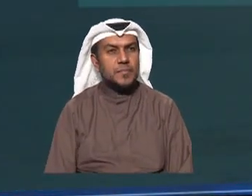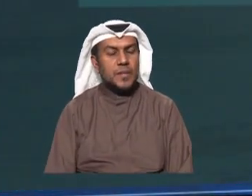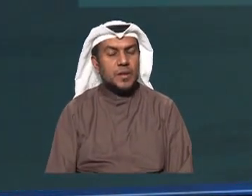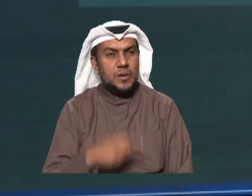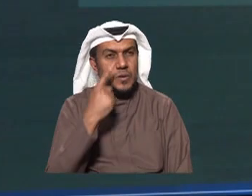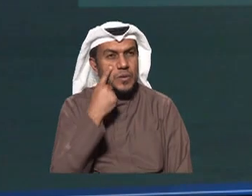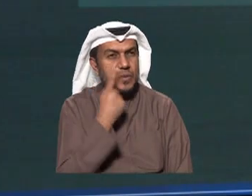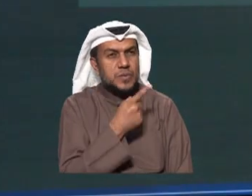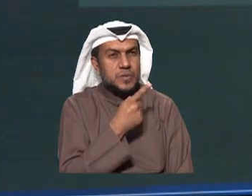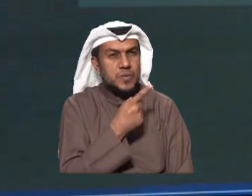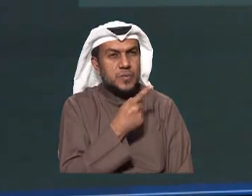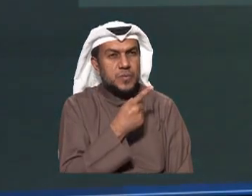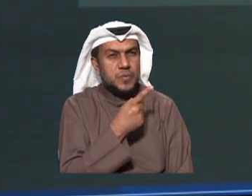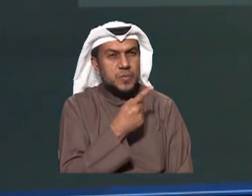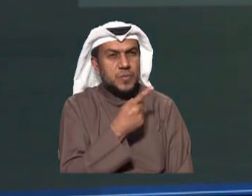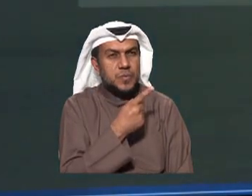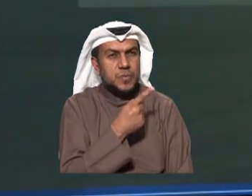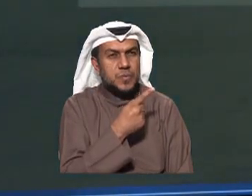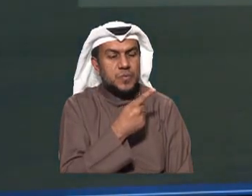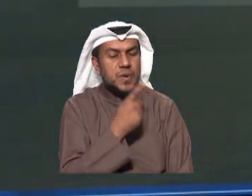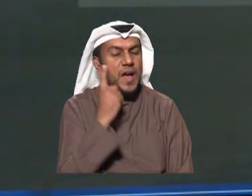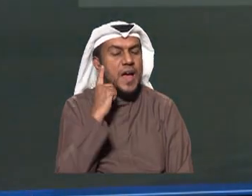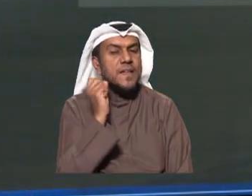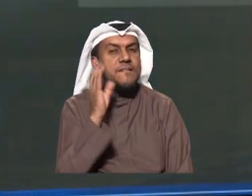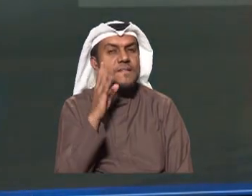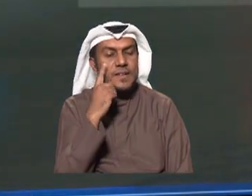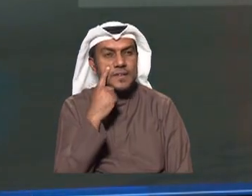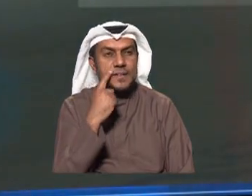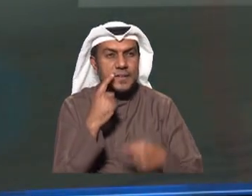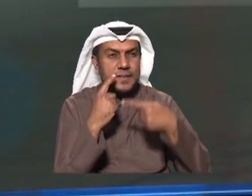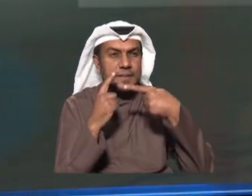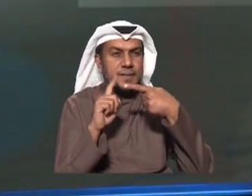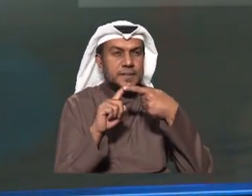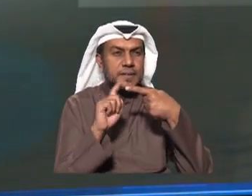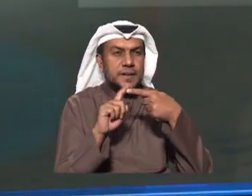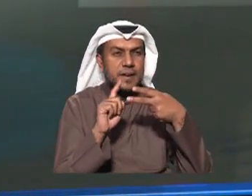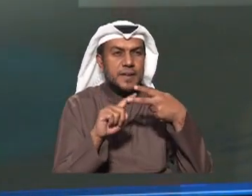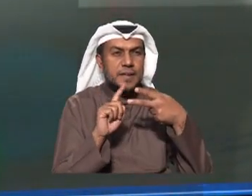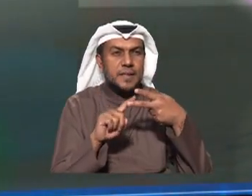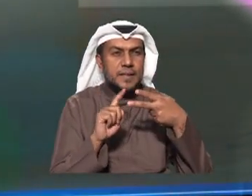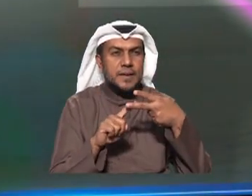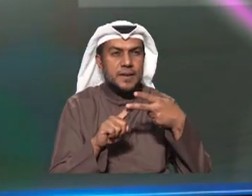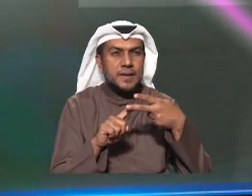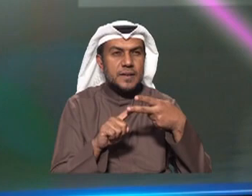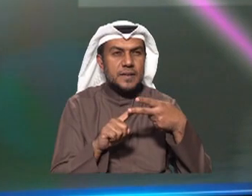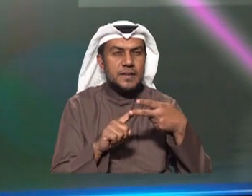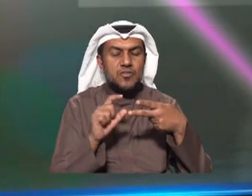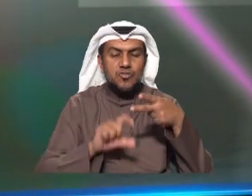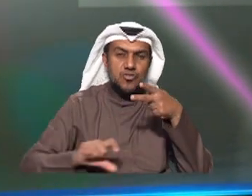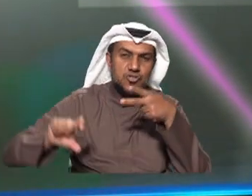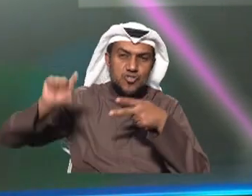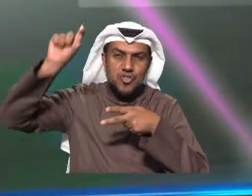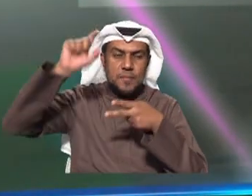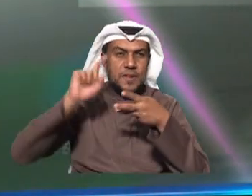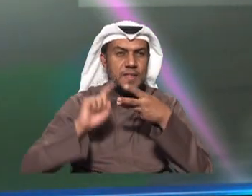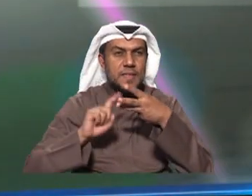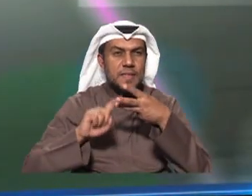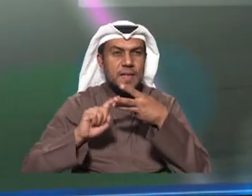حسب التوقيت المحلي لمدينة الكويت موعد أذان الفجر الساعة 5:08، شروق الشمس الساعة 6:33، وموعد أذان المغرب